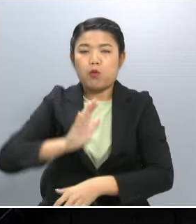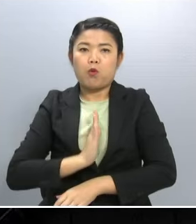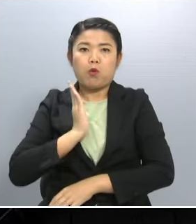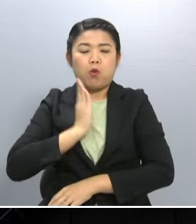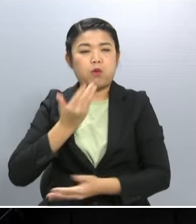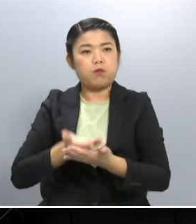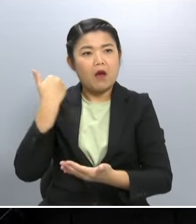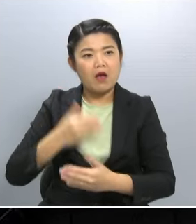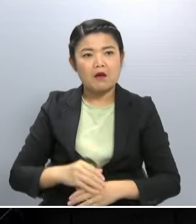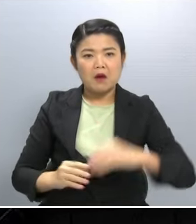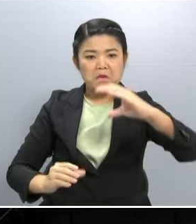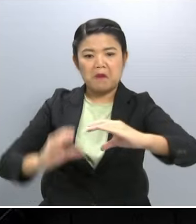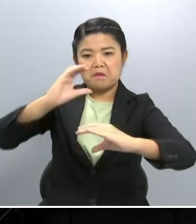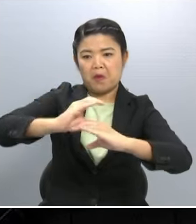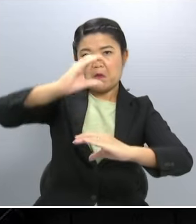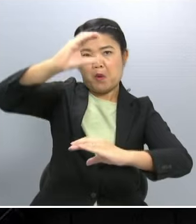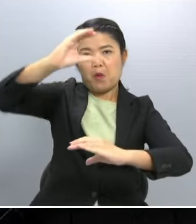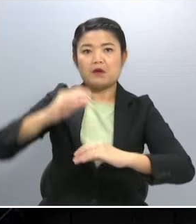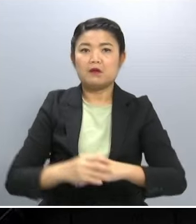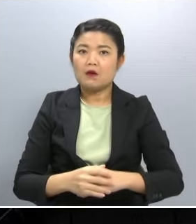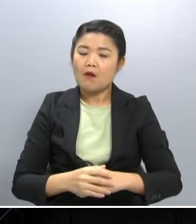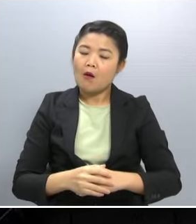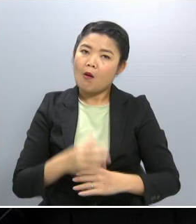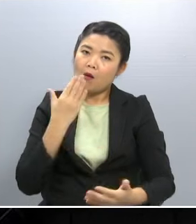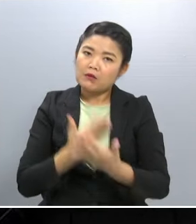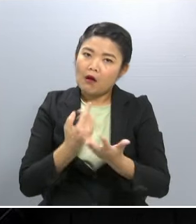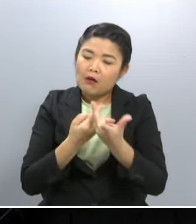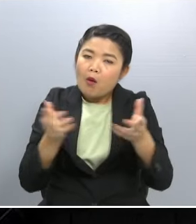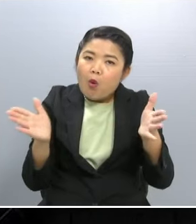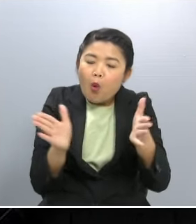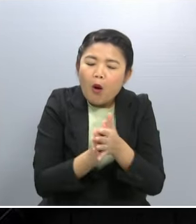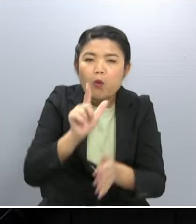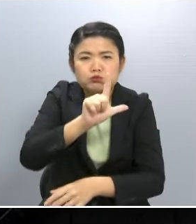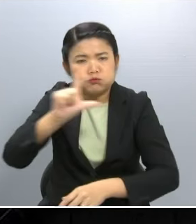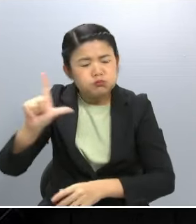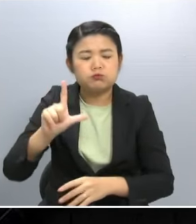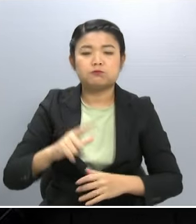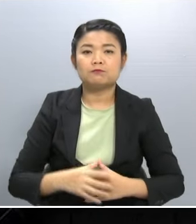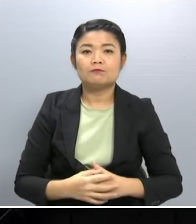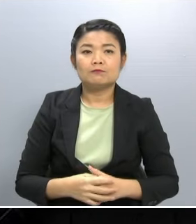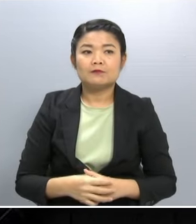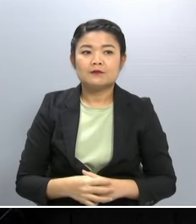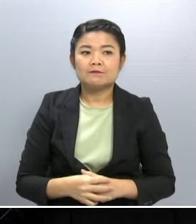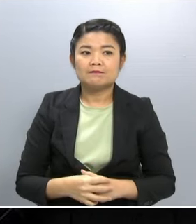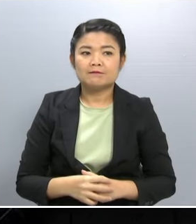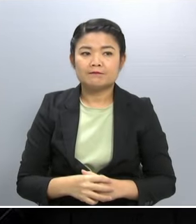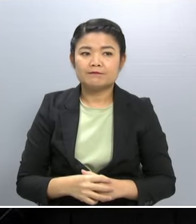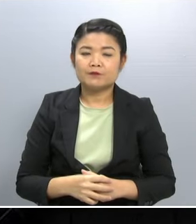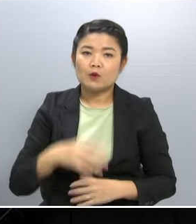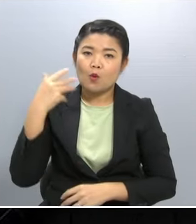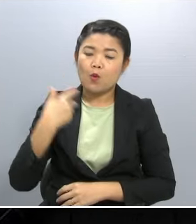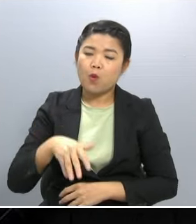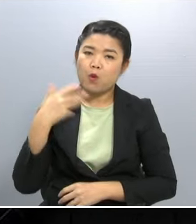โอโหสูงท่วมหัวนี่เห็นมั้ยหลายลานนค่ะอืเนี่ยครับโอ้โหสุด